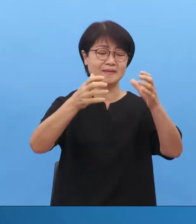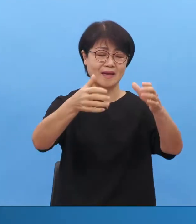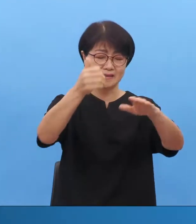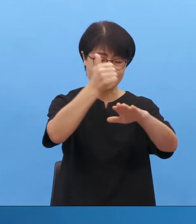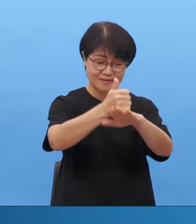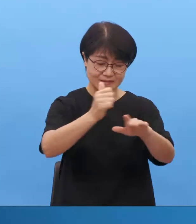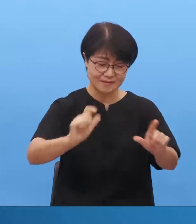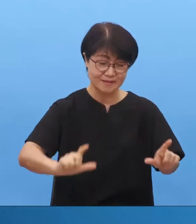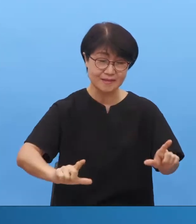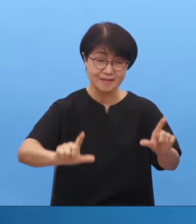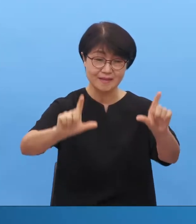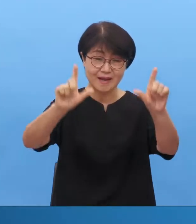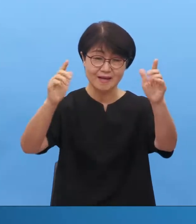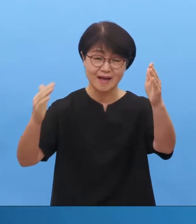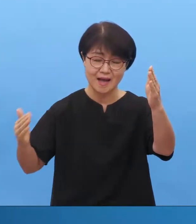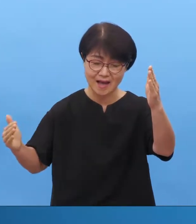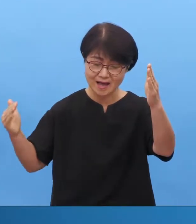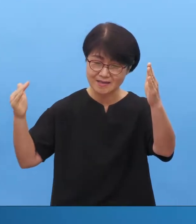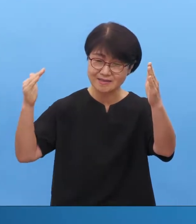세상